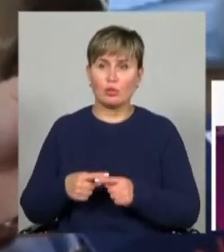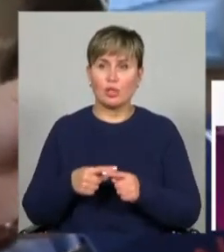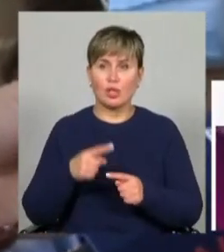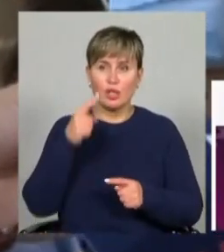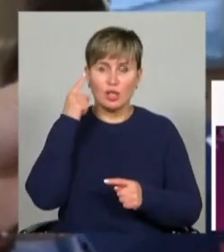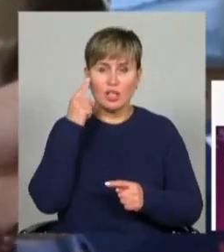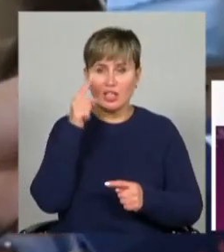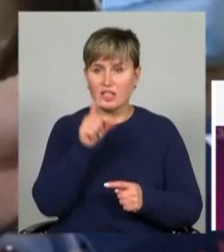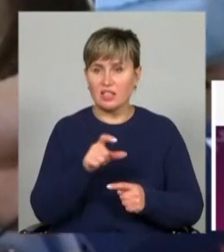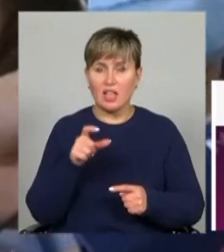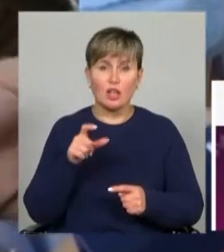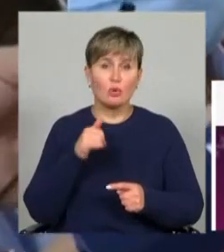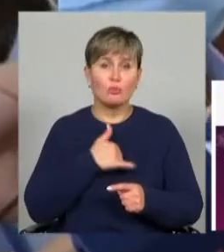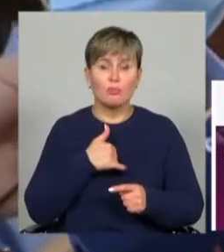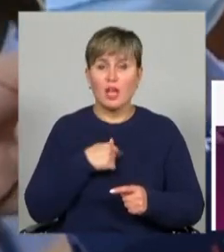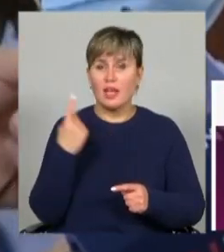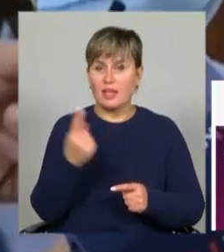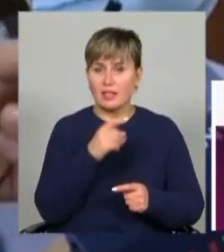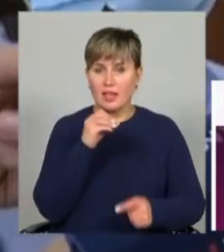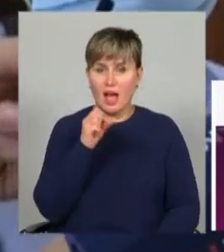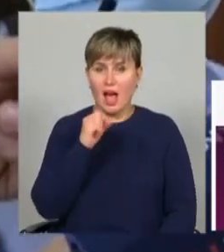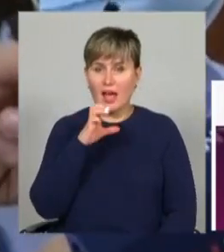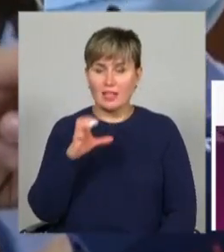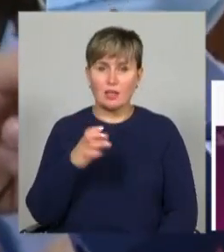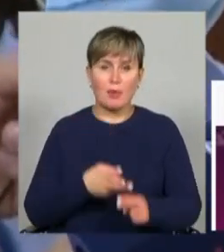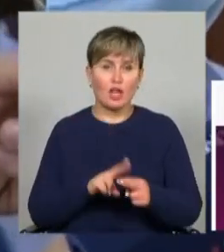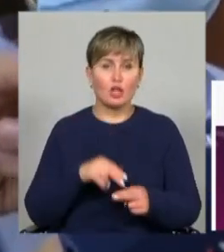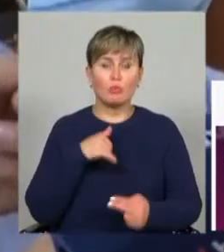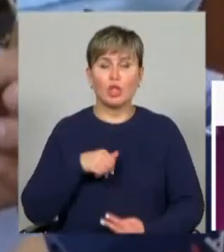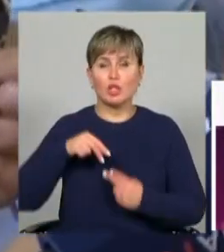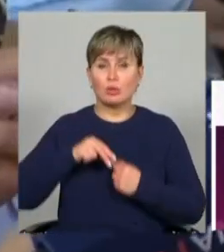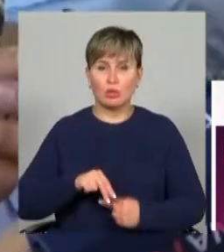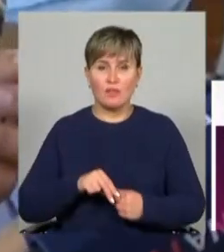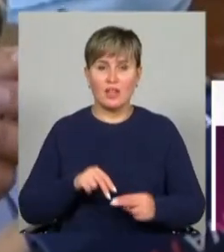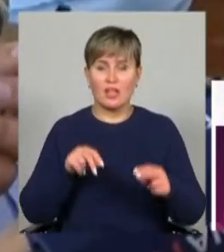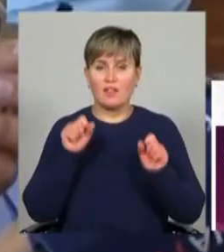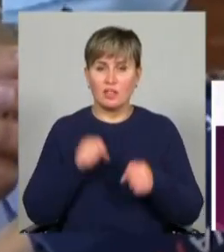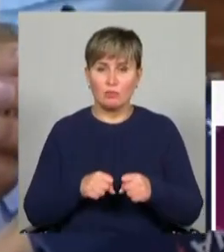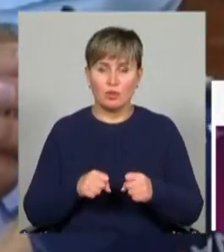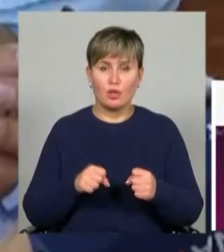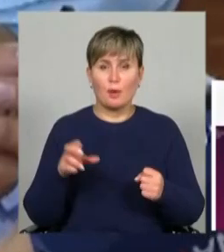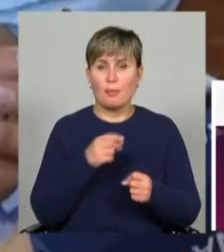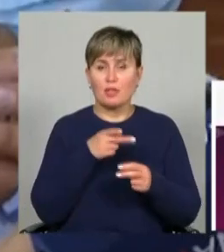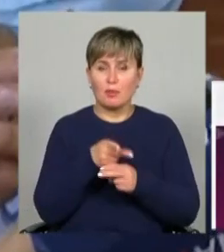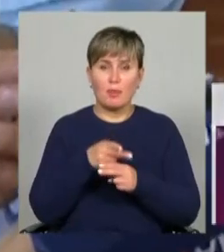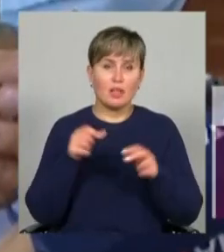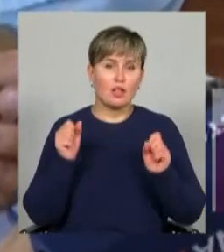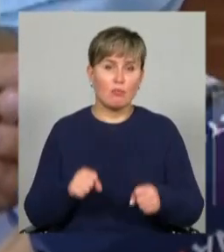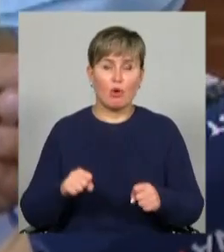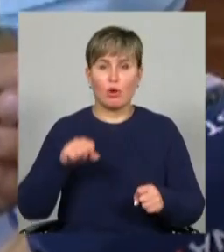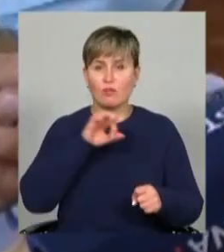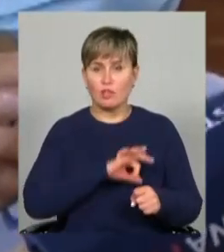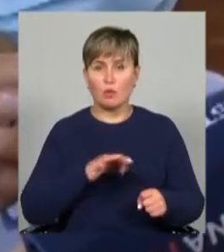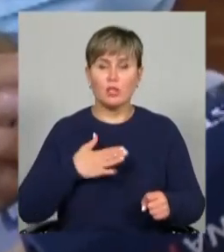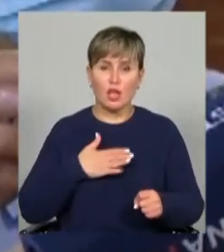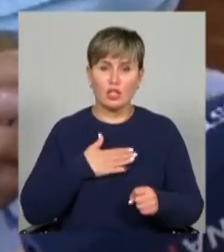Кыргызстан, да, у нас мы в едином экономическом союзе. Поэтому у нас трудовые ресурсы, они беспрепятственно могут воспользоваться